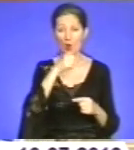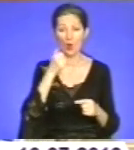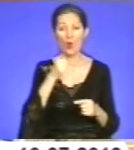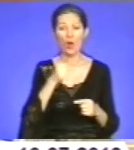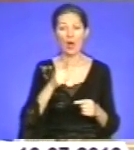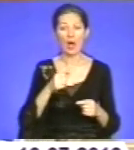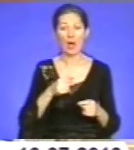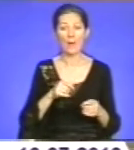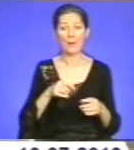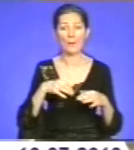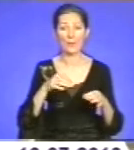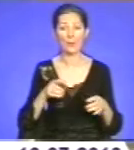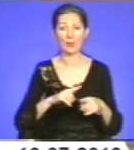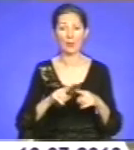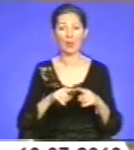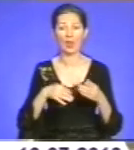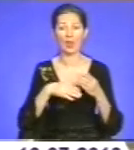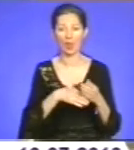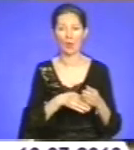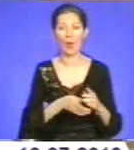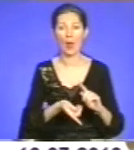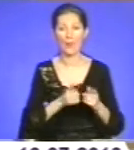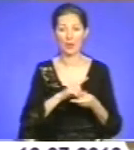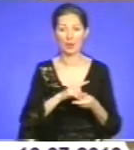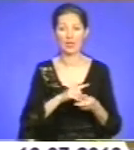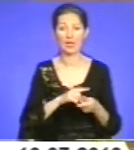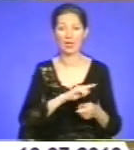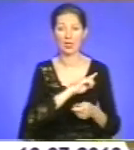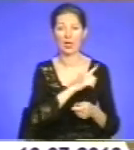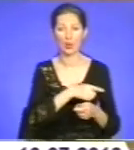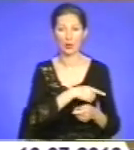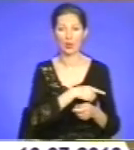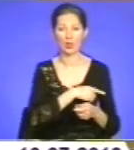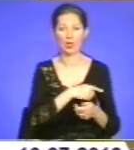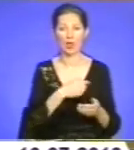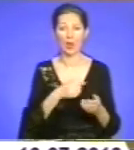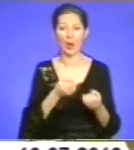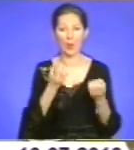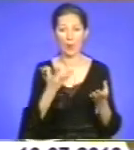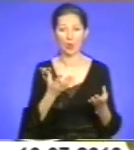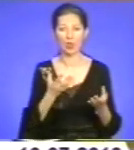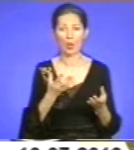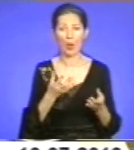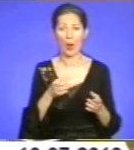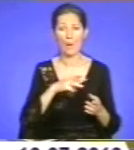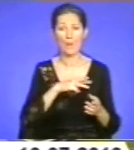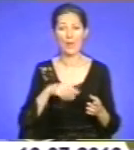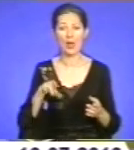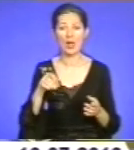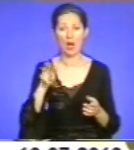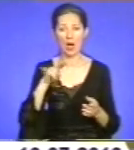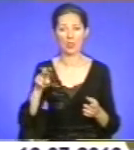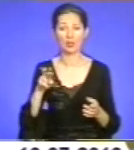на власні потужності. Проще простого. Мільярд проконвертував, вигнав валюту за